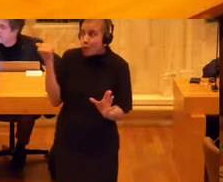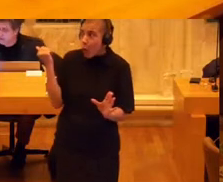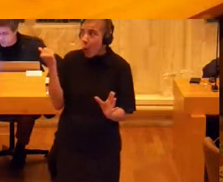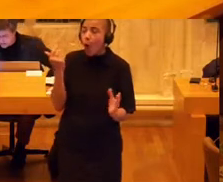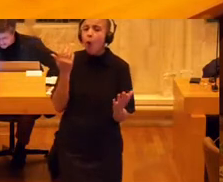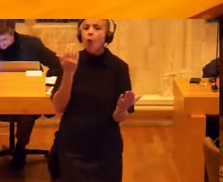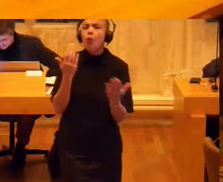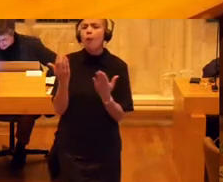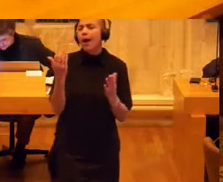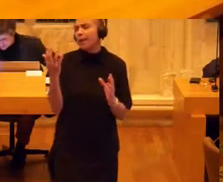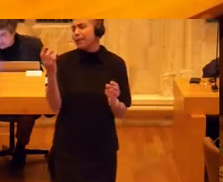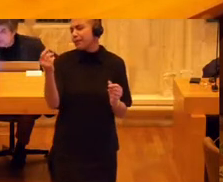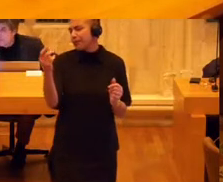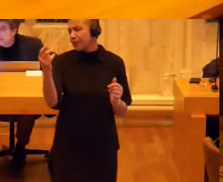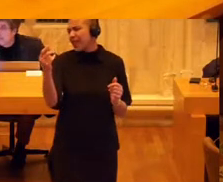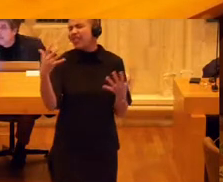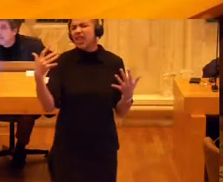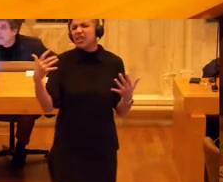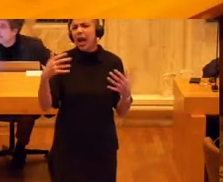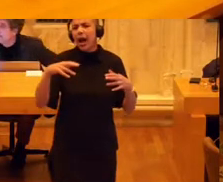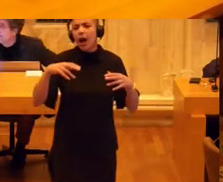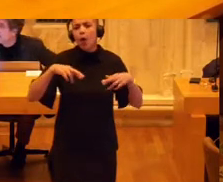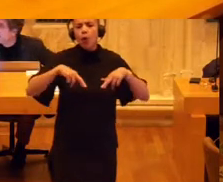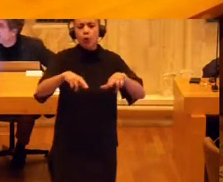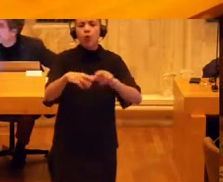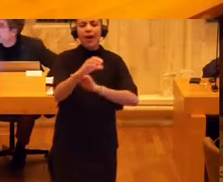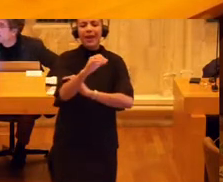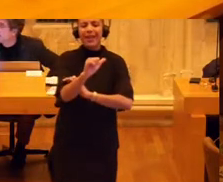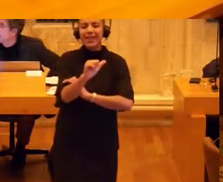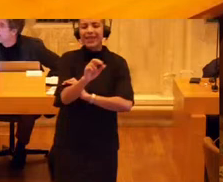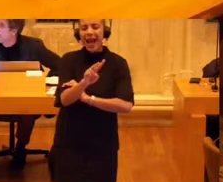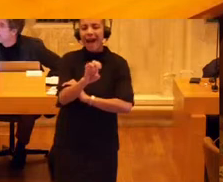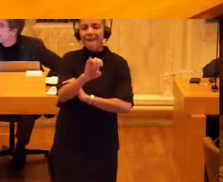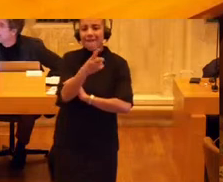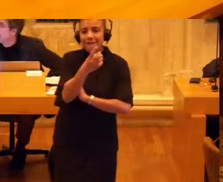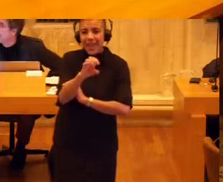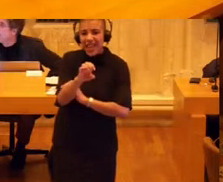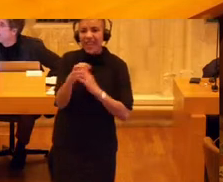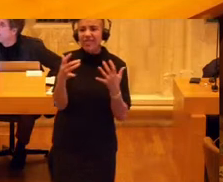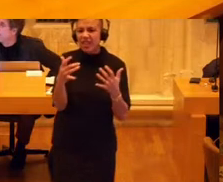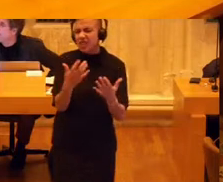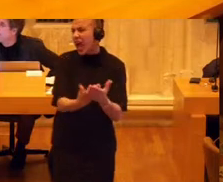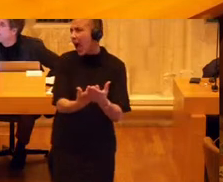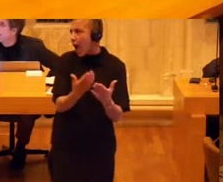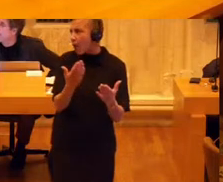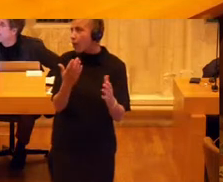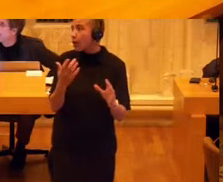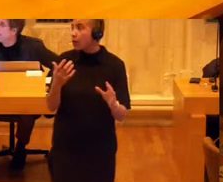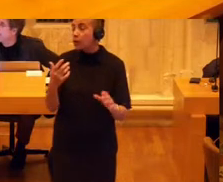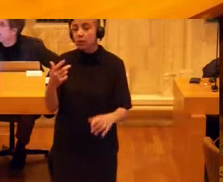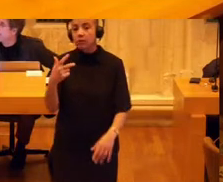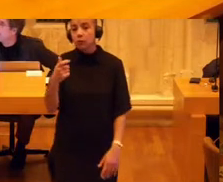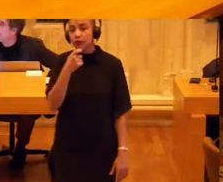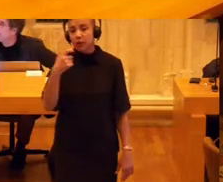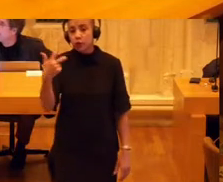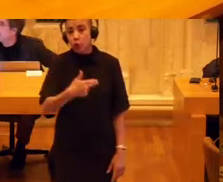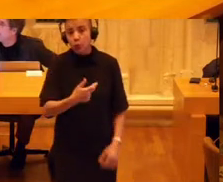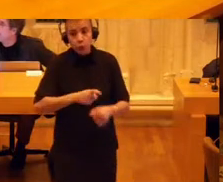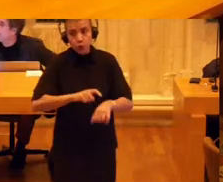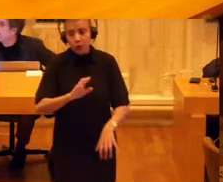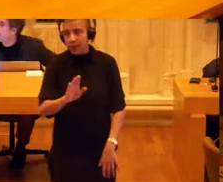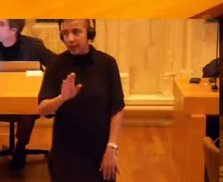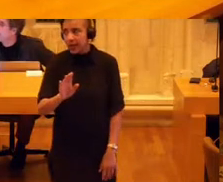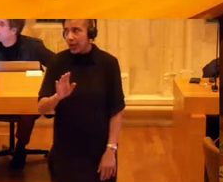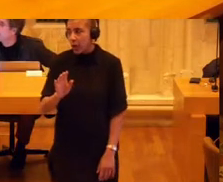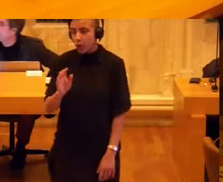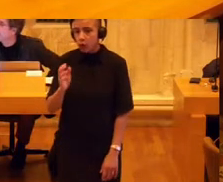corona-piste de la KV, qui a été faite avec 4 baïonnettes. Je me permets de te couper pour être bien clair. En fait,